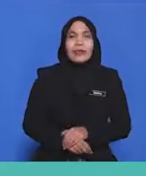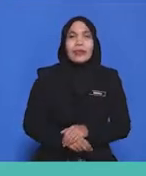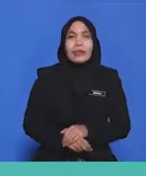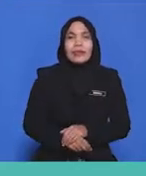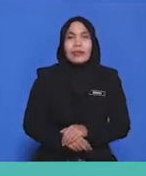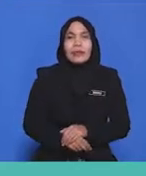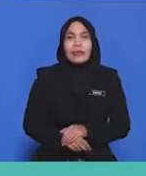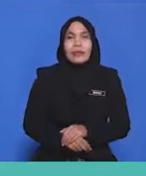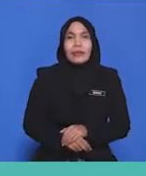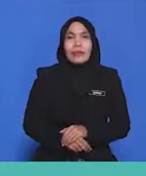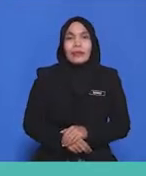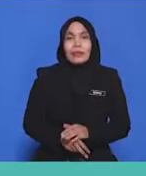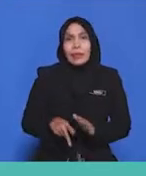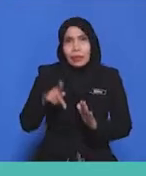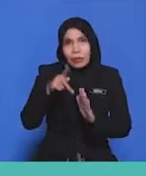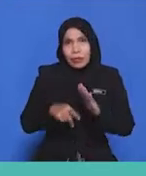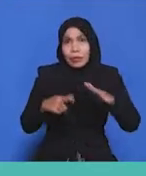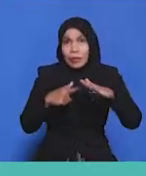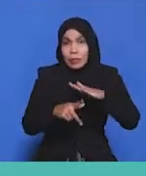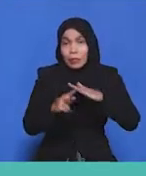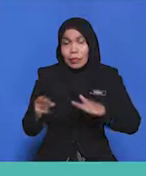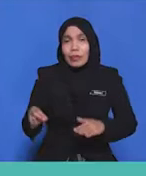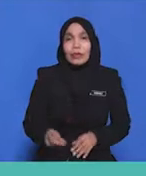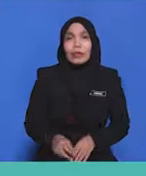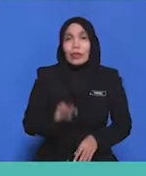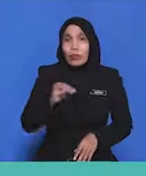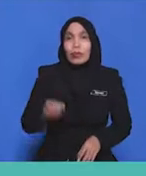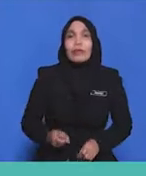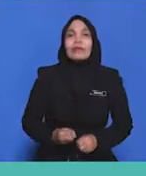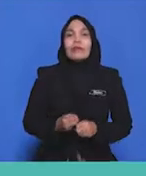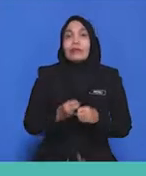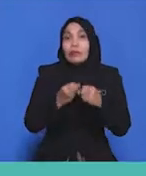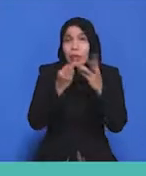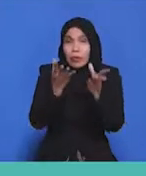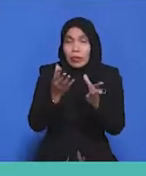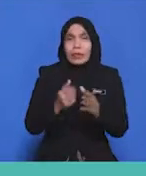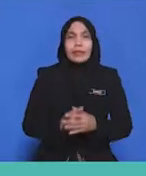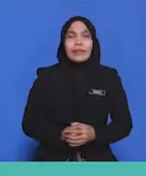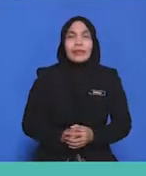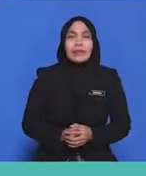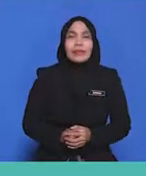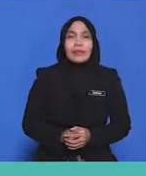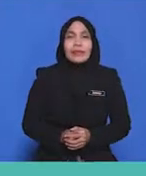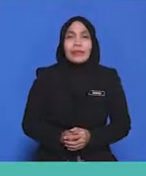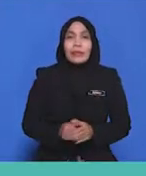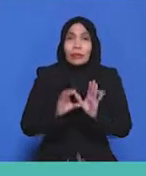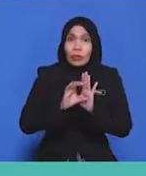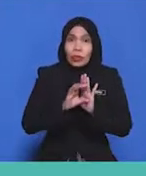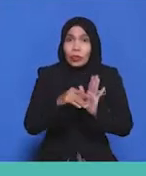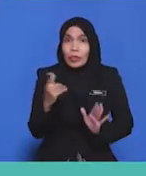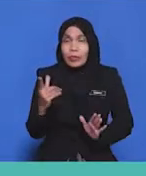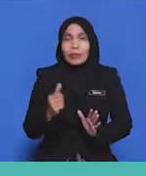sehingga menyebabkan penglibatan murid semakin ramai untuk terlibat dalam dunia sukan. Contoh lain